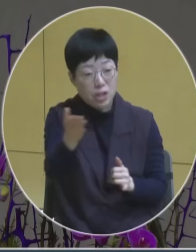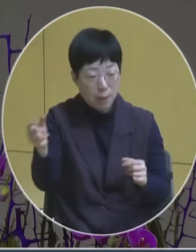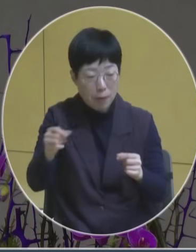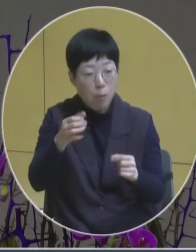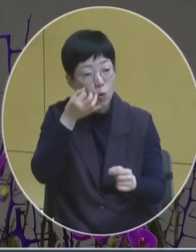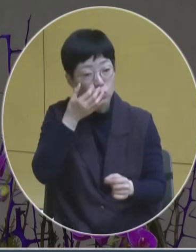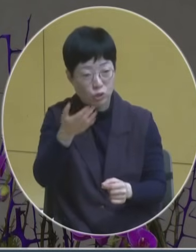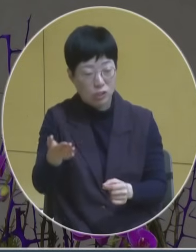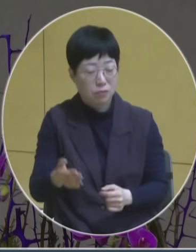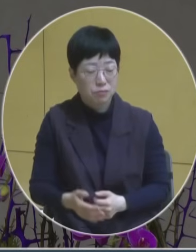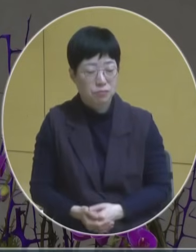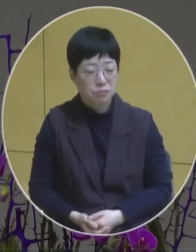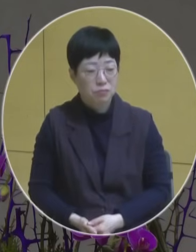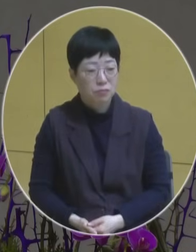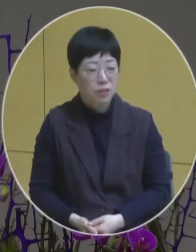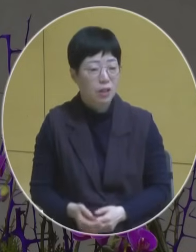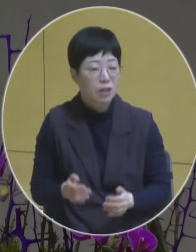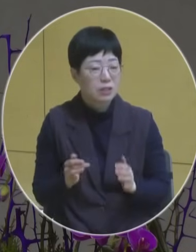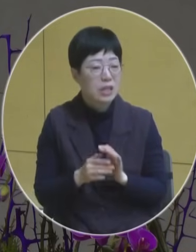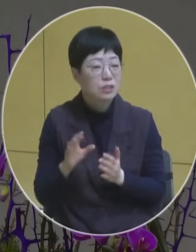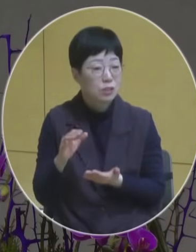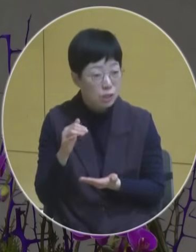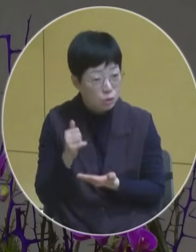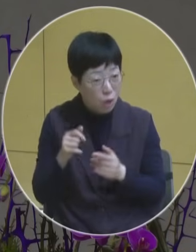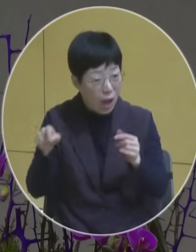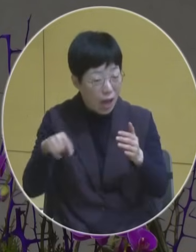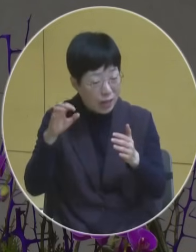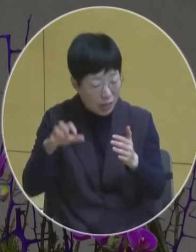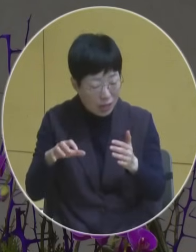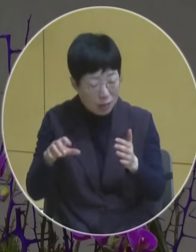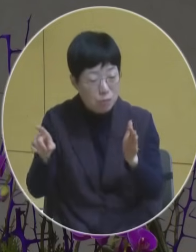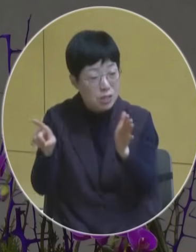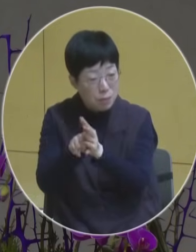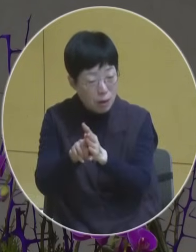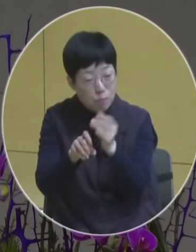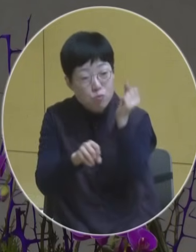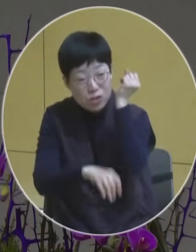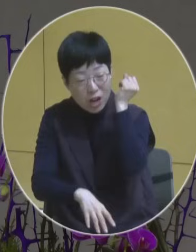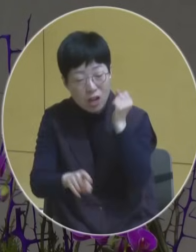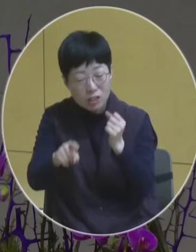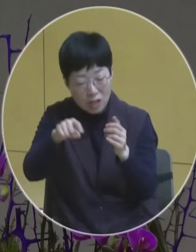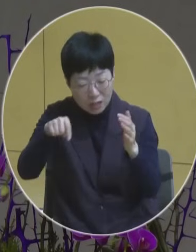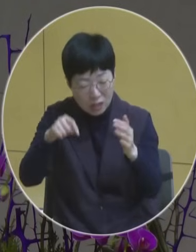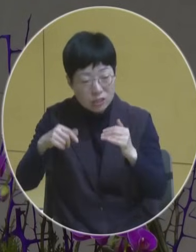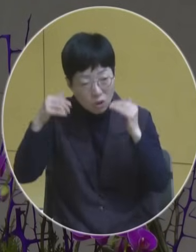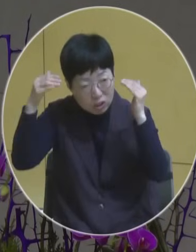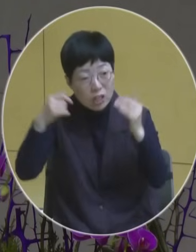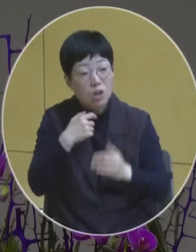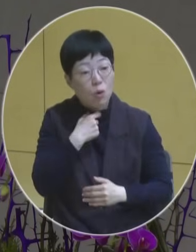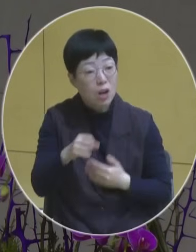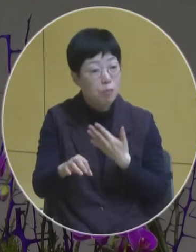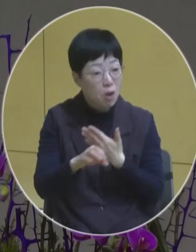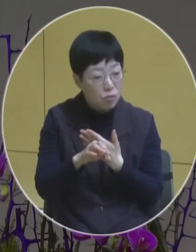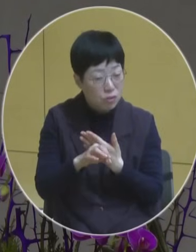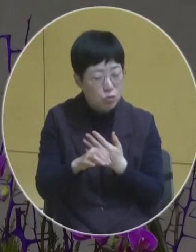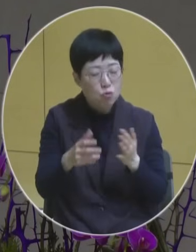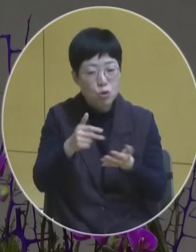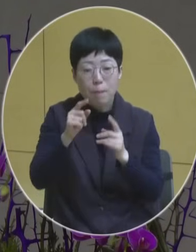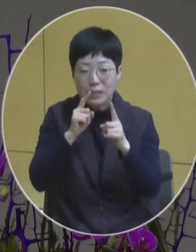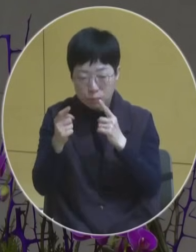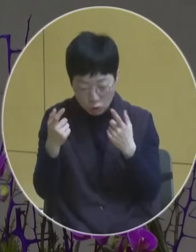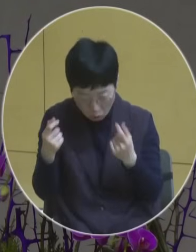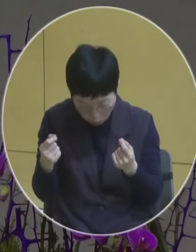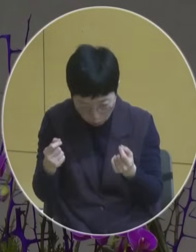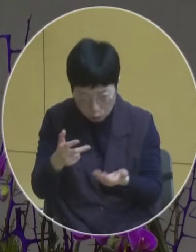보이리라. 여러분 예수 그리스도 안에 세워진 믿음의 뿌리가 거기에서 성장하기를 원하신다면 오늘 주님